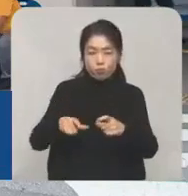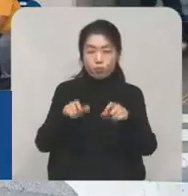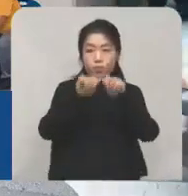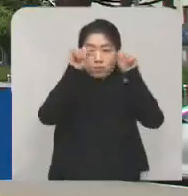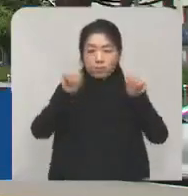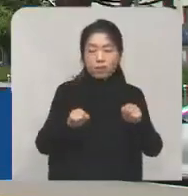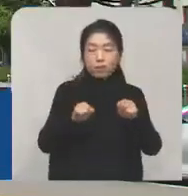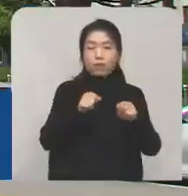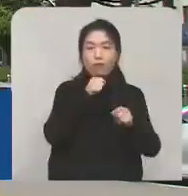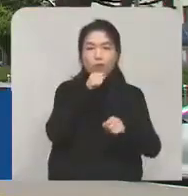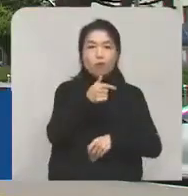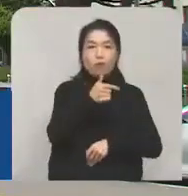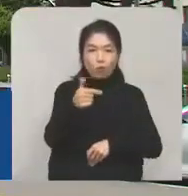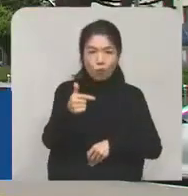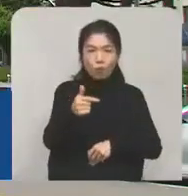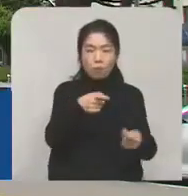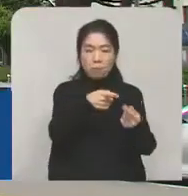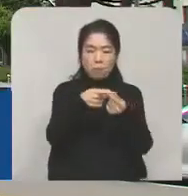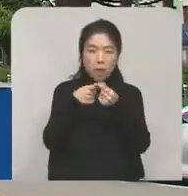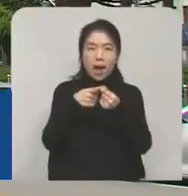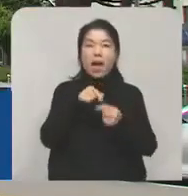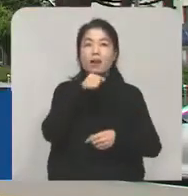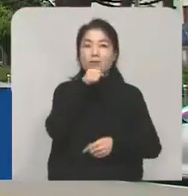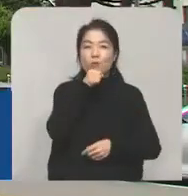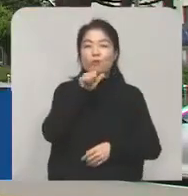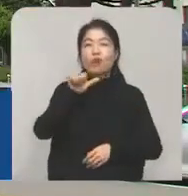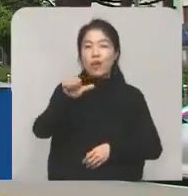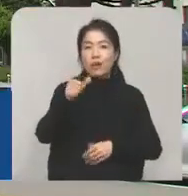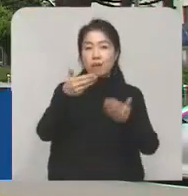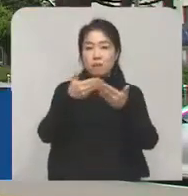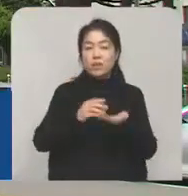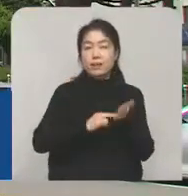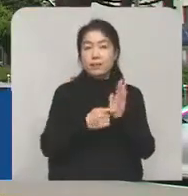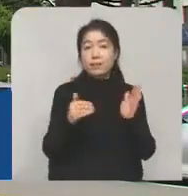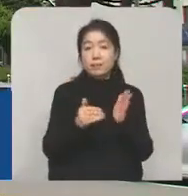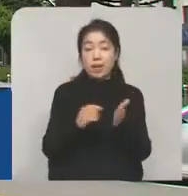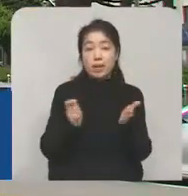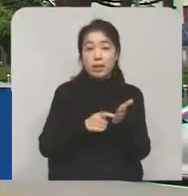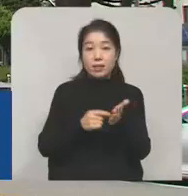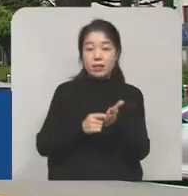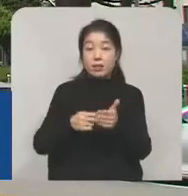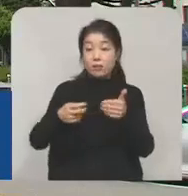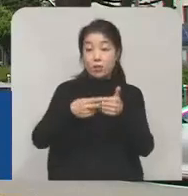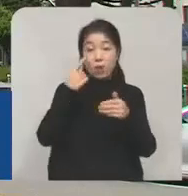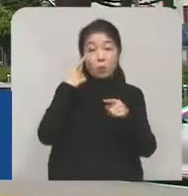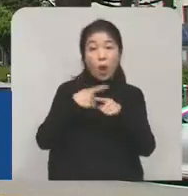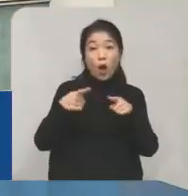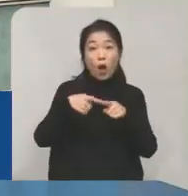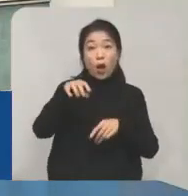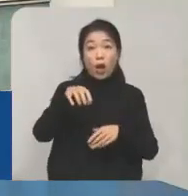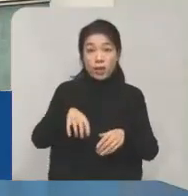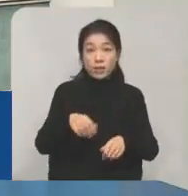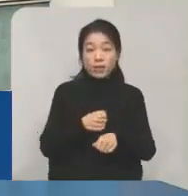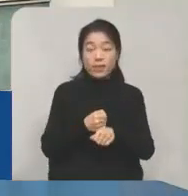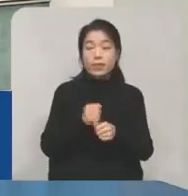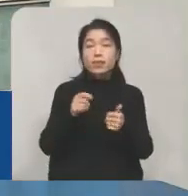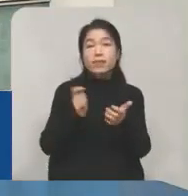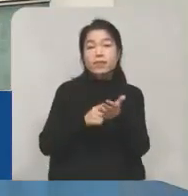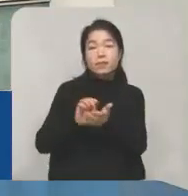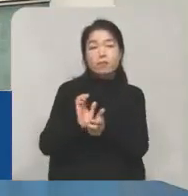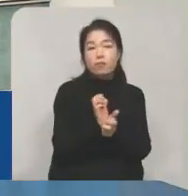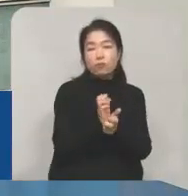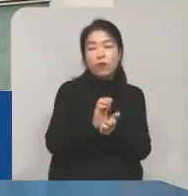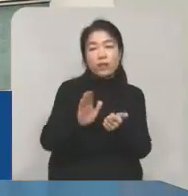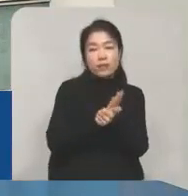받아 최고 성적인 a 등급을 받았다고 밝혔습니다 응급의료기관 평가 는 응급 의료 서비스의 질적